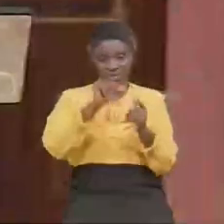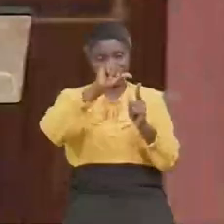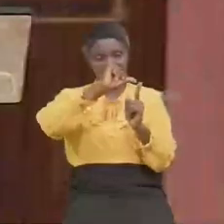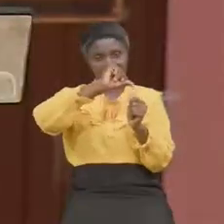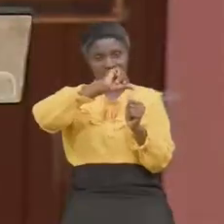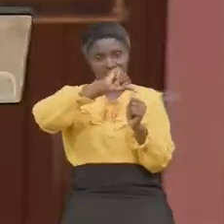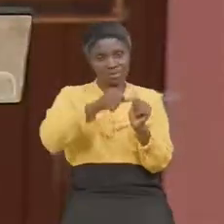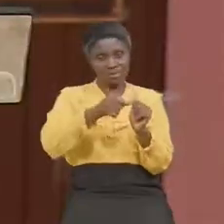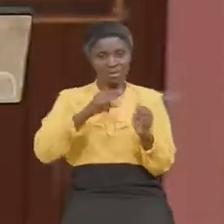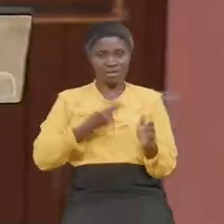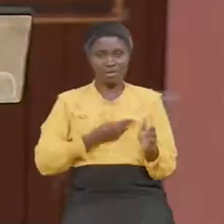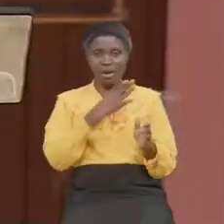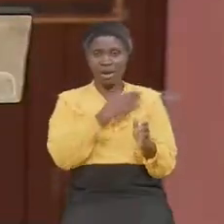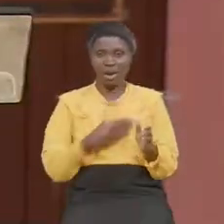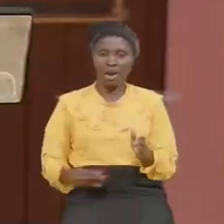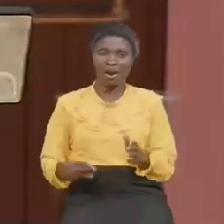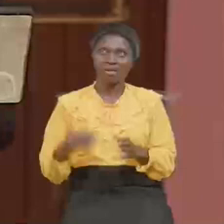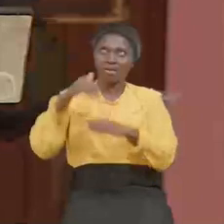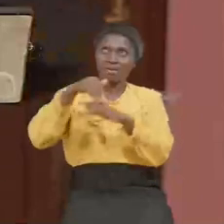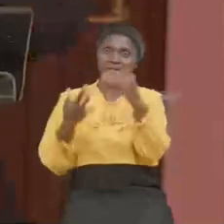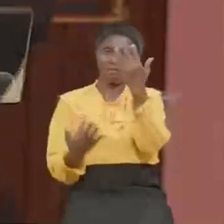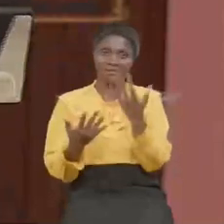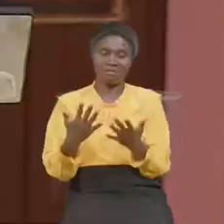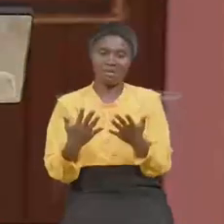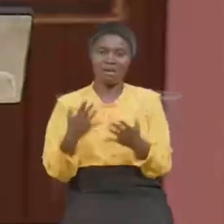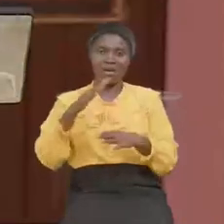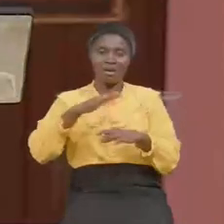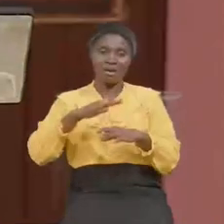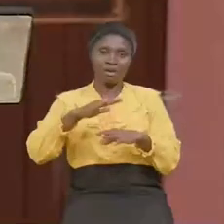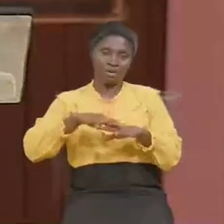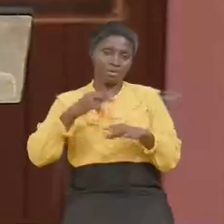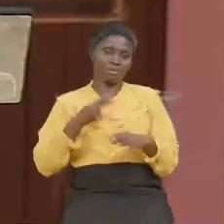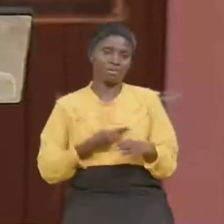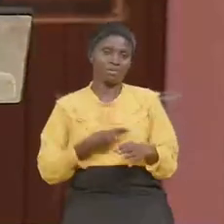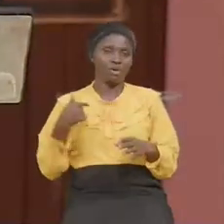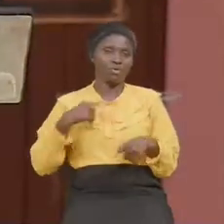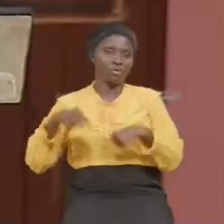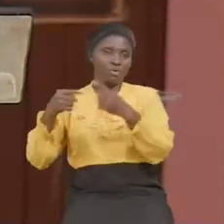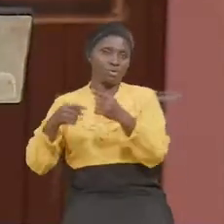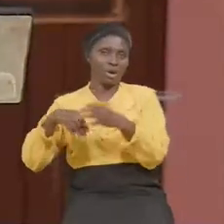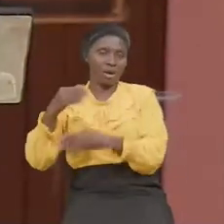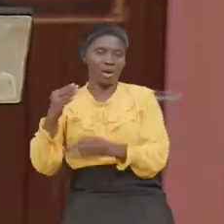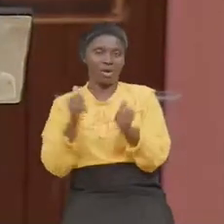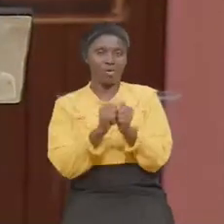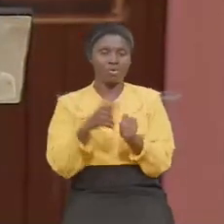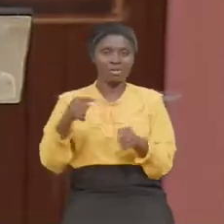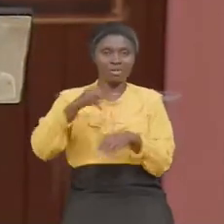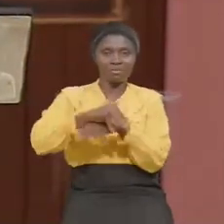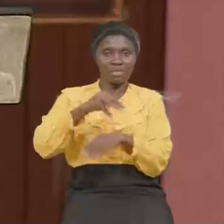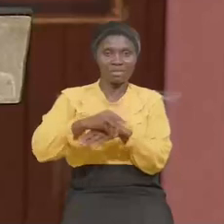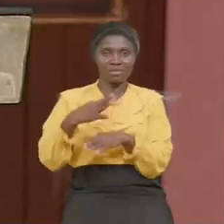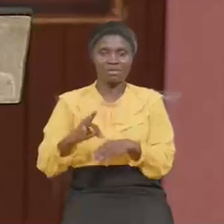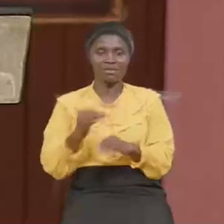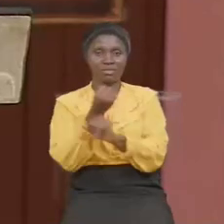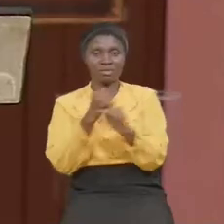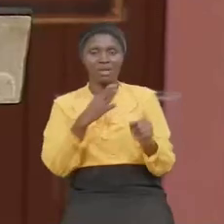enflammés, nous partirons avec l'évangile, le message du salut, et tout le monde dans notre état, dans notre